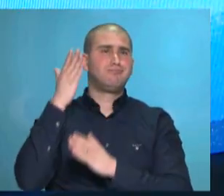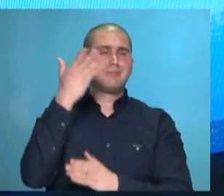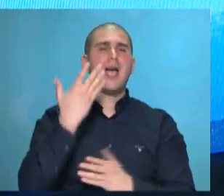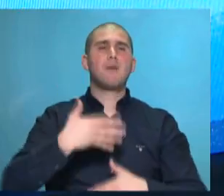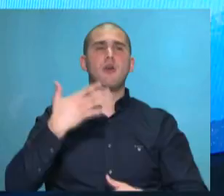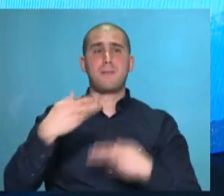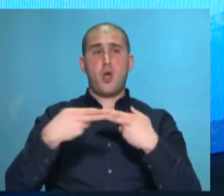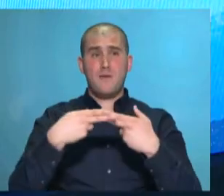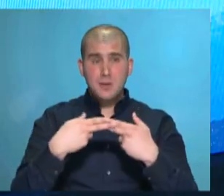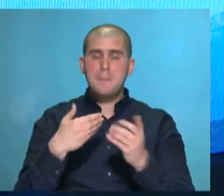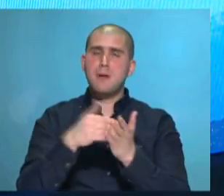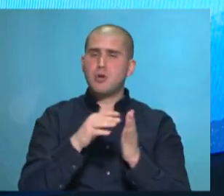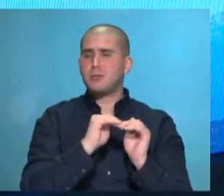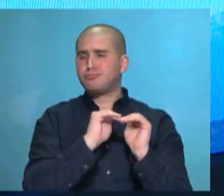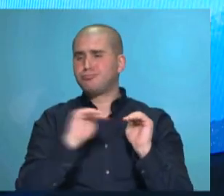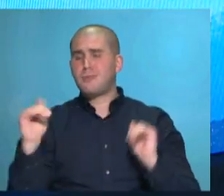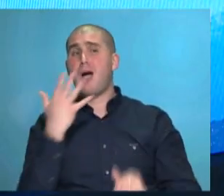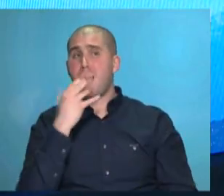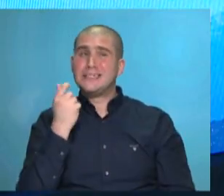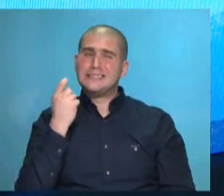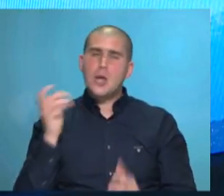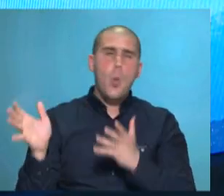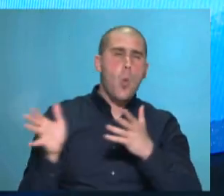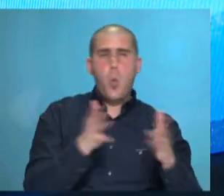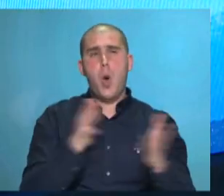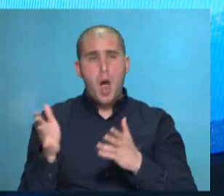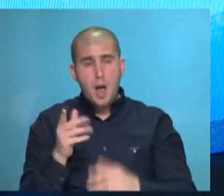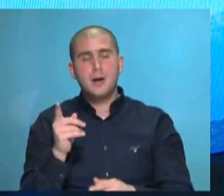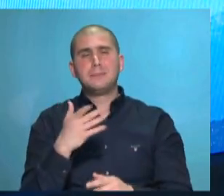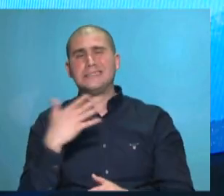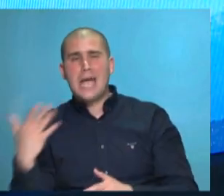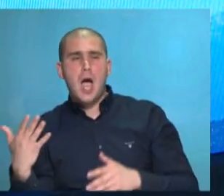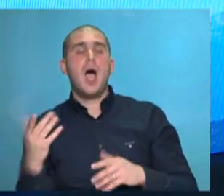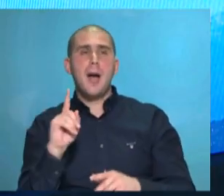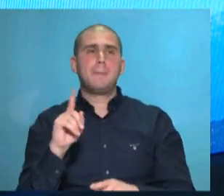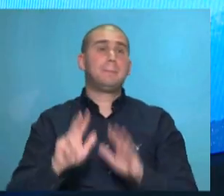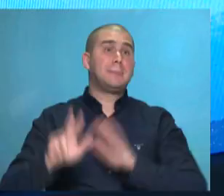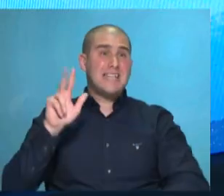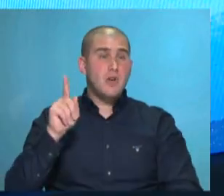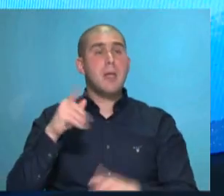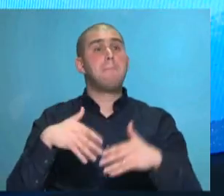הקרובים, ממשיך להיות חם, קצת רוחות מערביות, מזרחיות, עירות, בצפון, בשעות